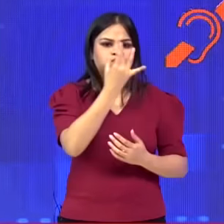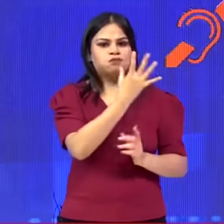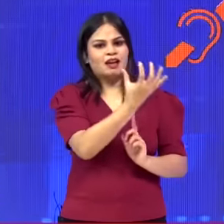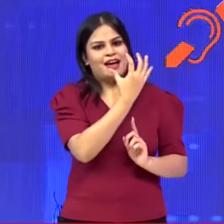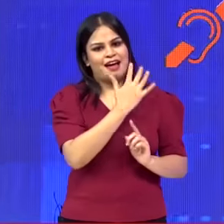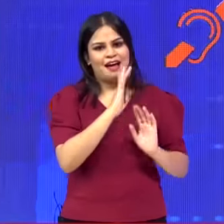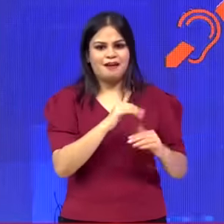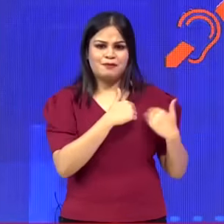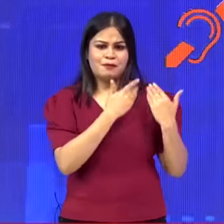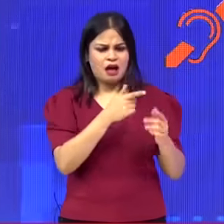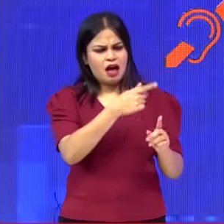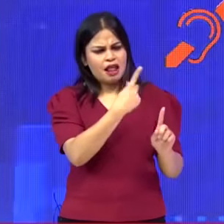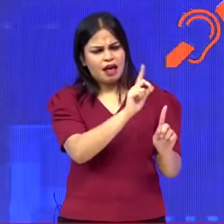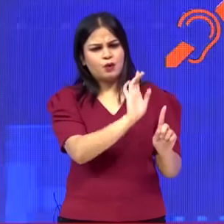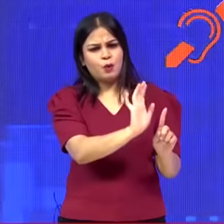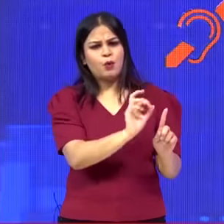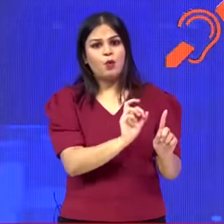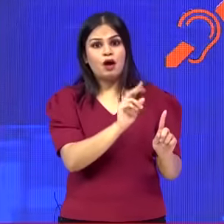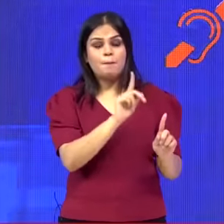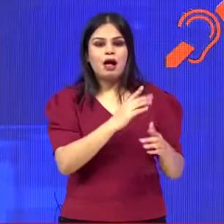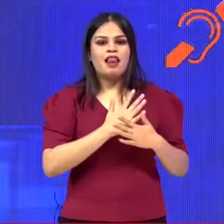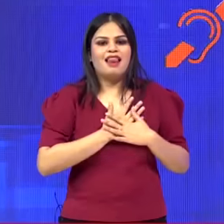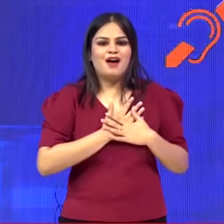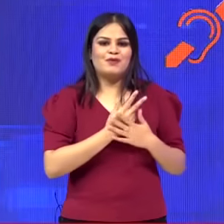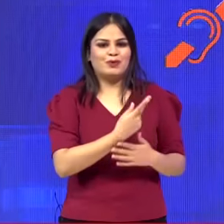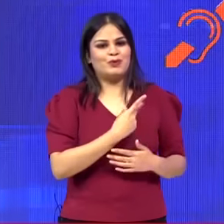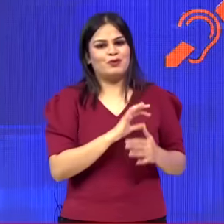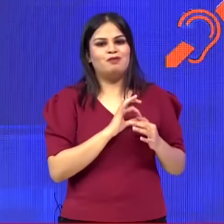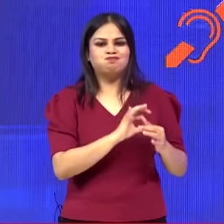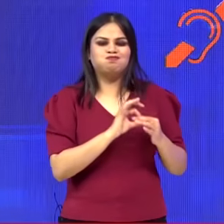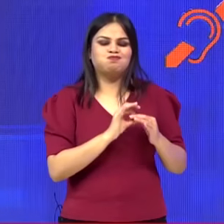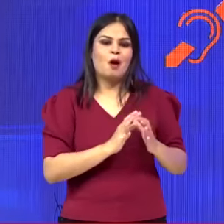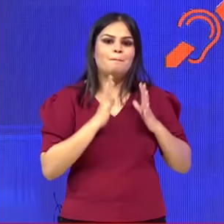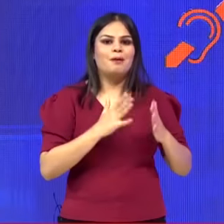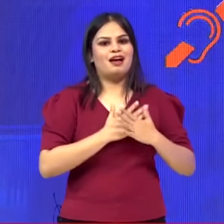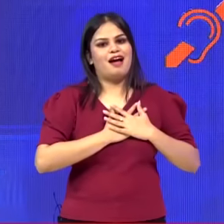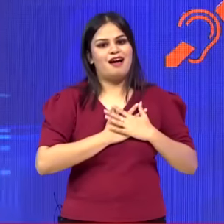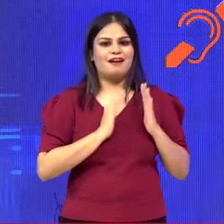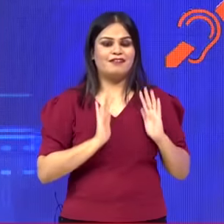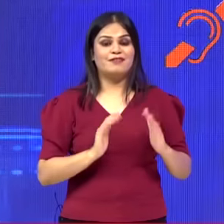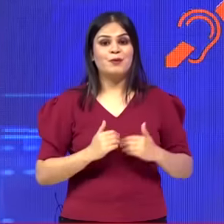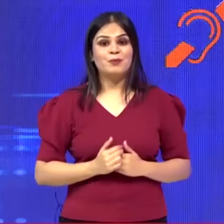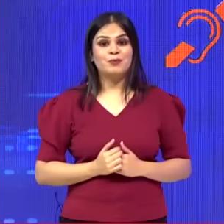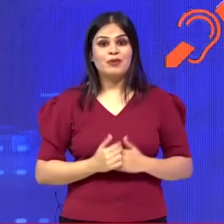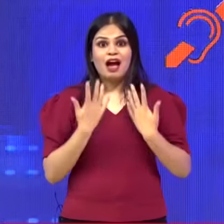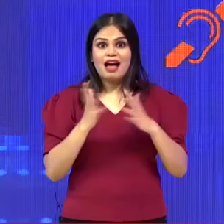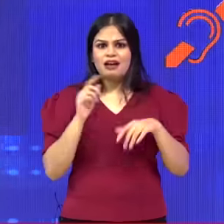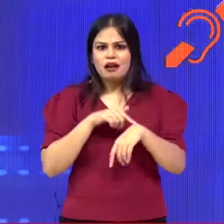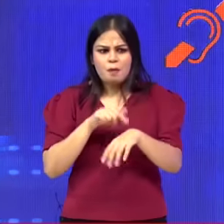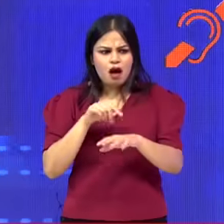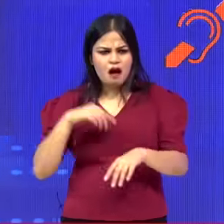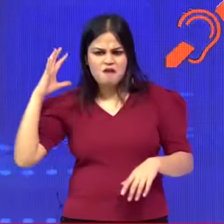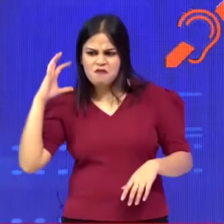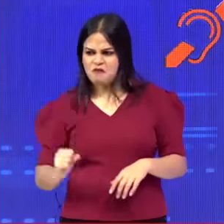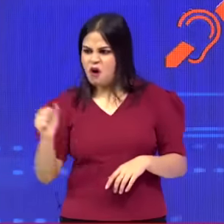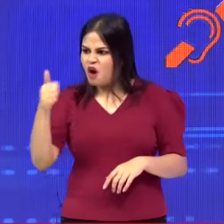वो ठीक ही है, और लेकिन मोहब्बत भी हम एक दूसरे से उतनी ही करते हैं। अब जब जब वो ऐसा कोई सुनता है